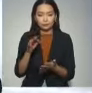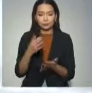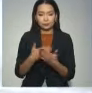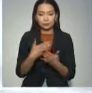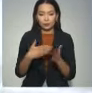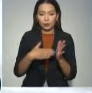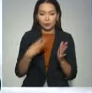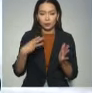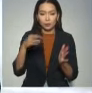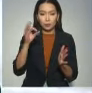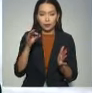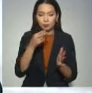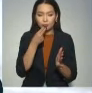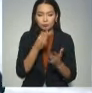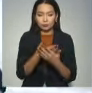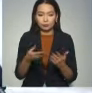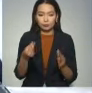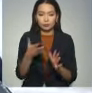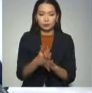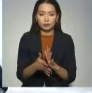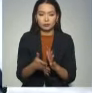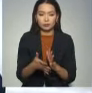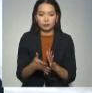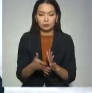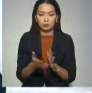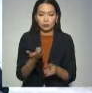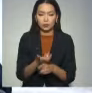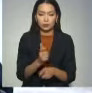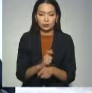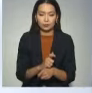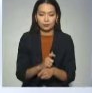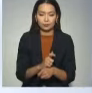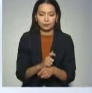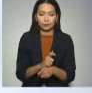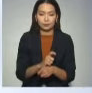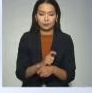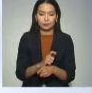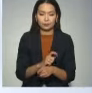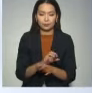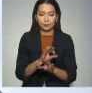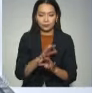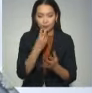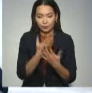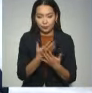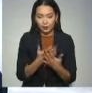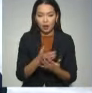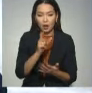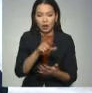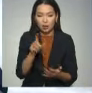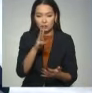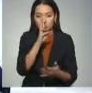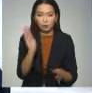30% осындай азық-түлікке жаратса, ол енді өте идеальный көрсеткіш болатын еді. Себебі адамдардың табысын